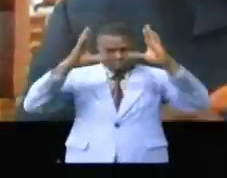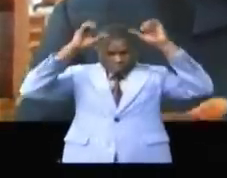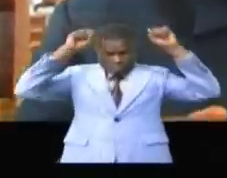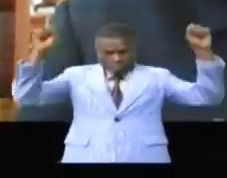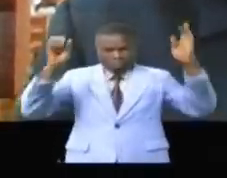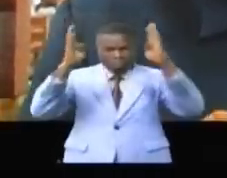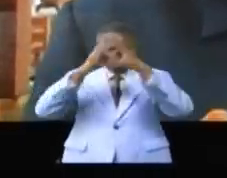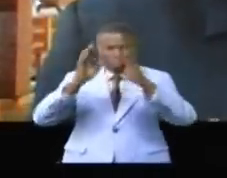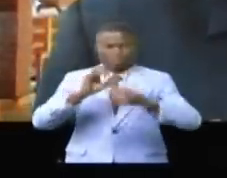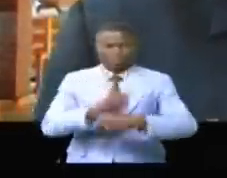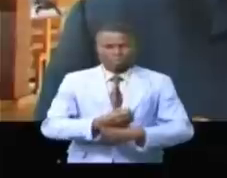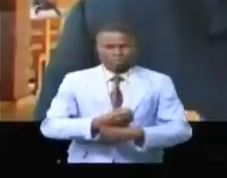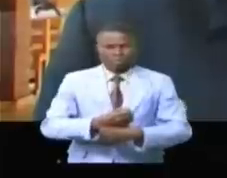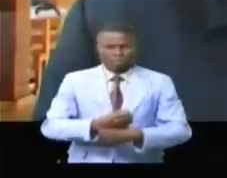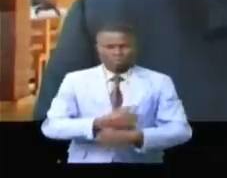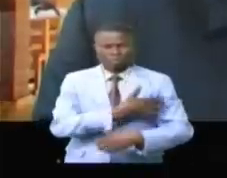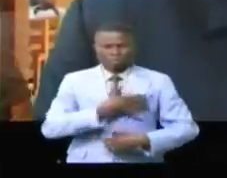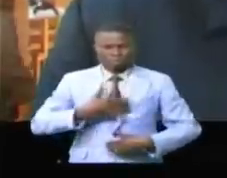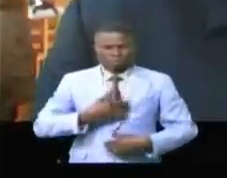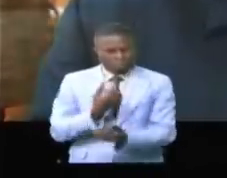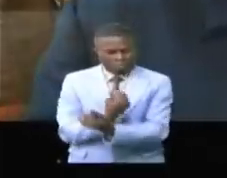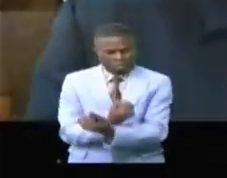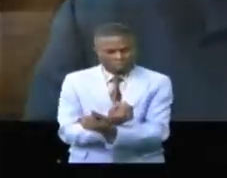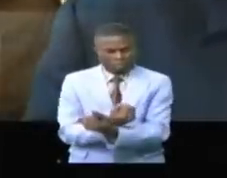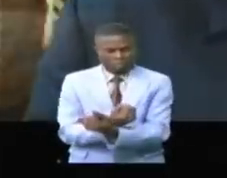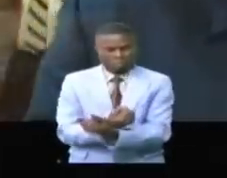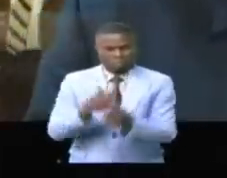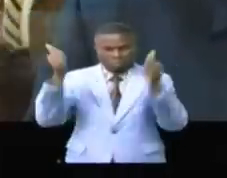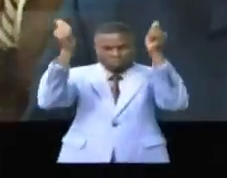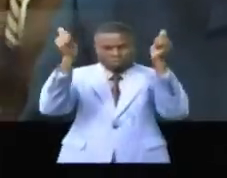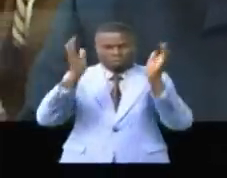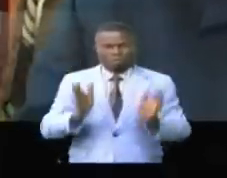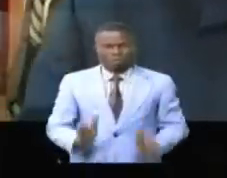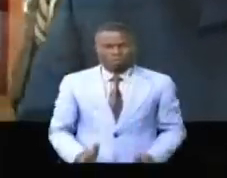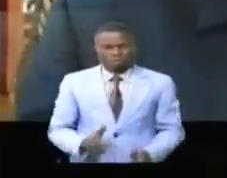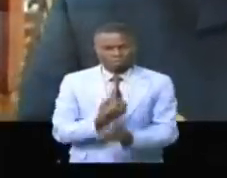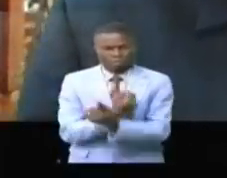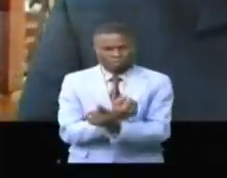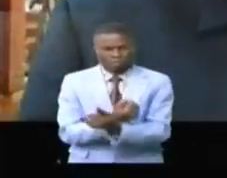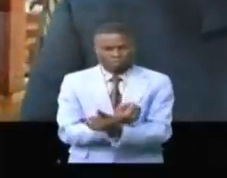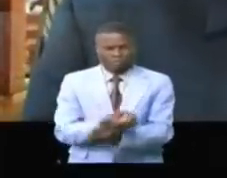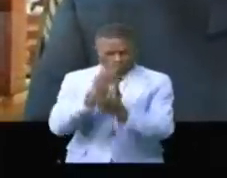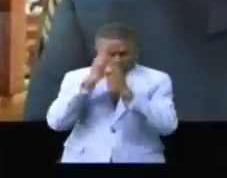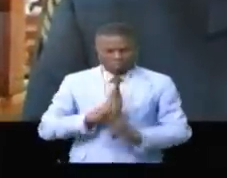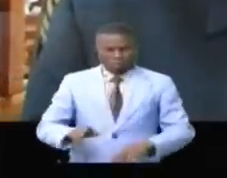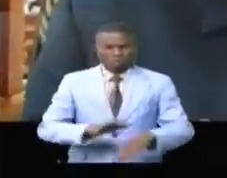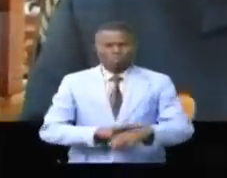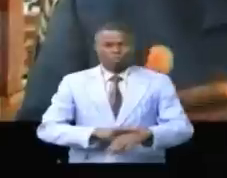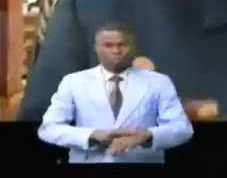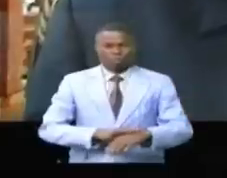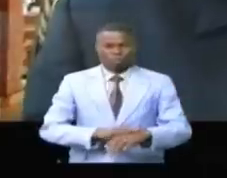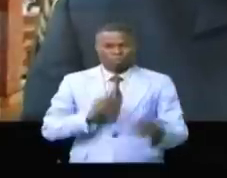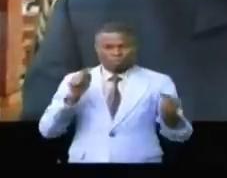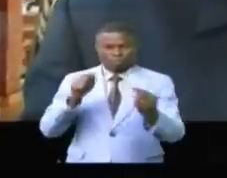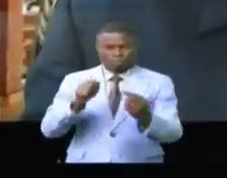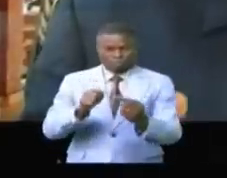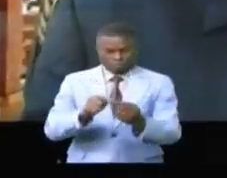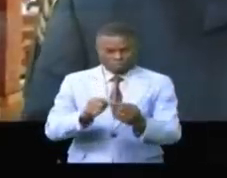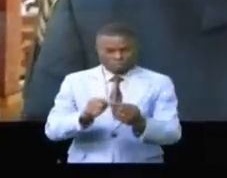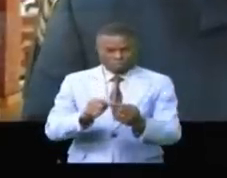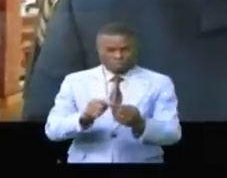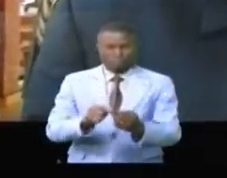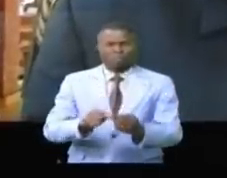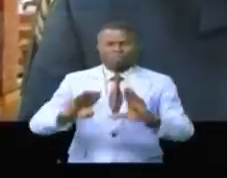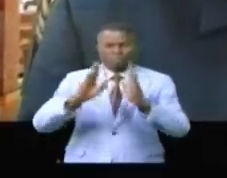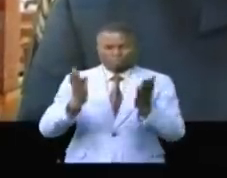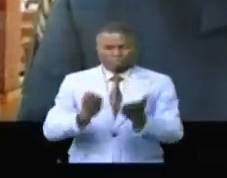a instauré ce qu'on a appelé le respect de l'Africain, le respect de l'homme noir, jusqu'à l'aboutissement de